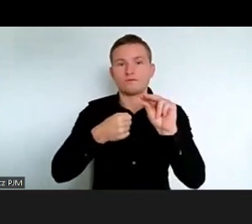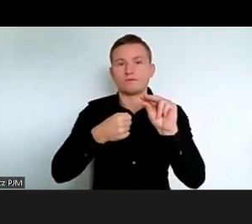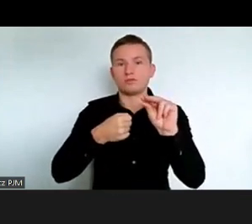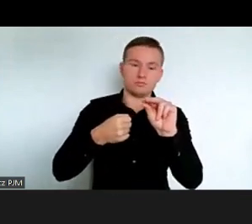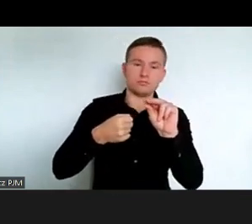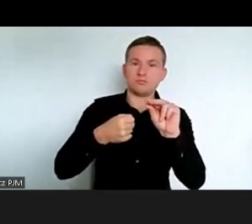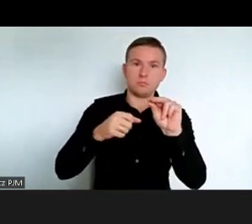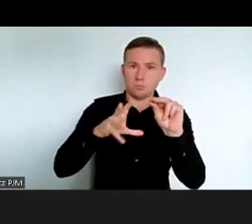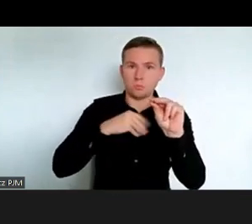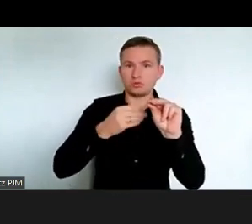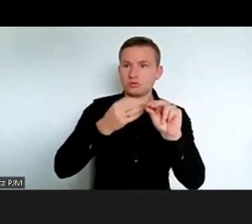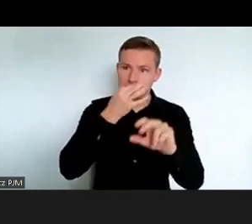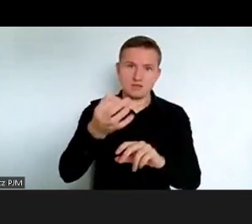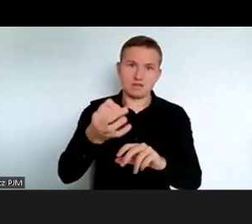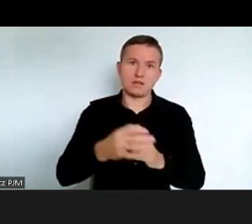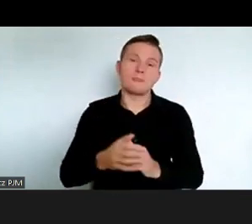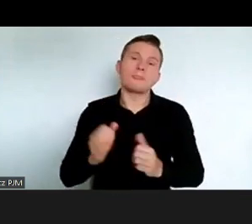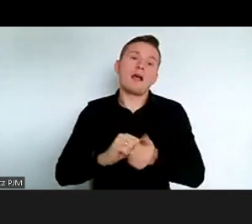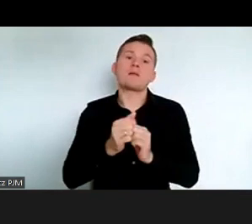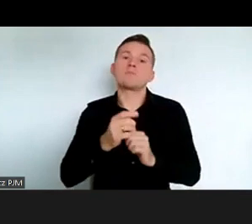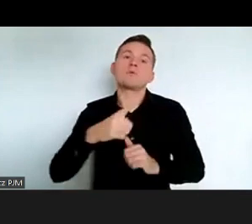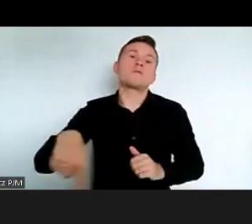pytania z państwa strony